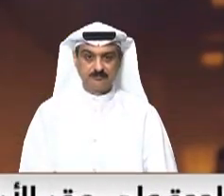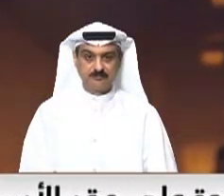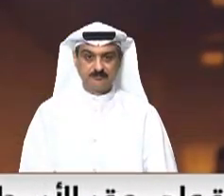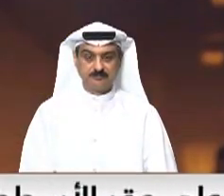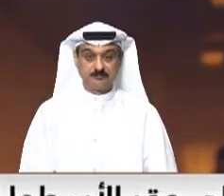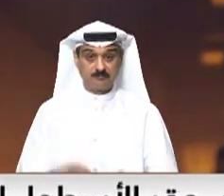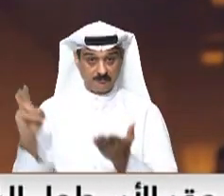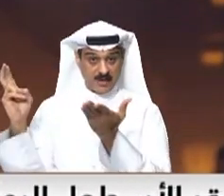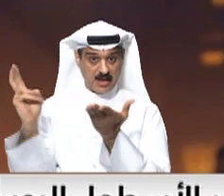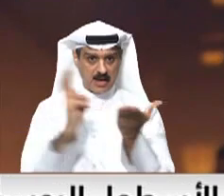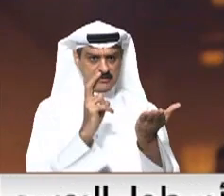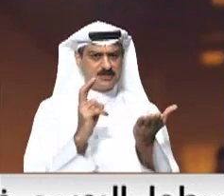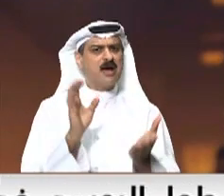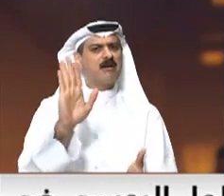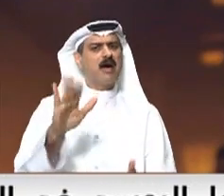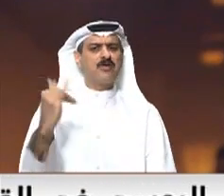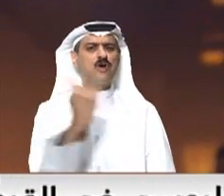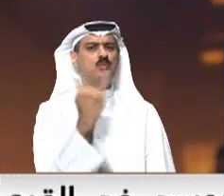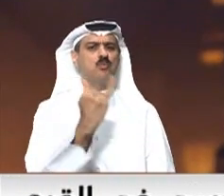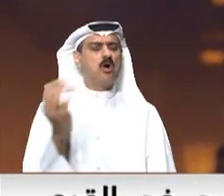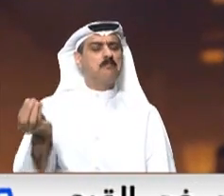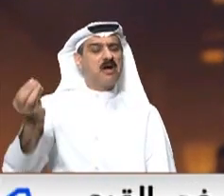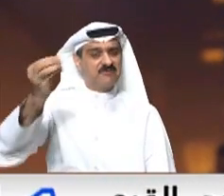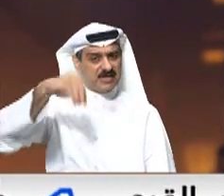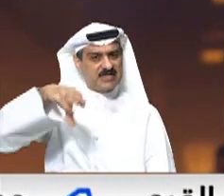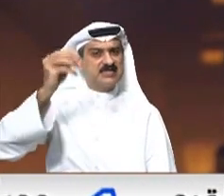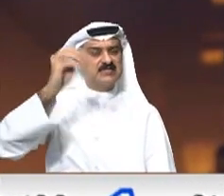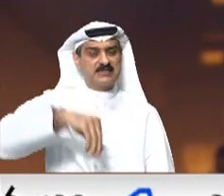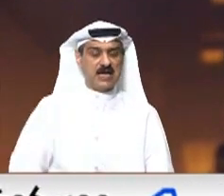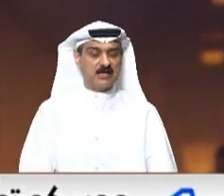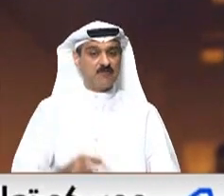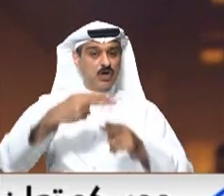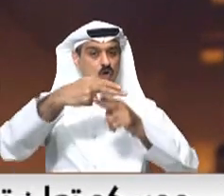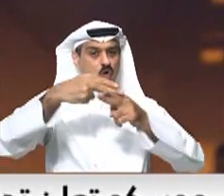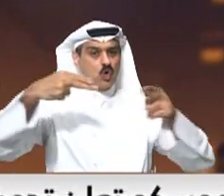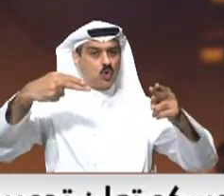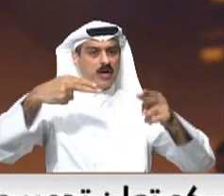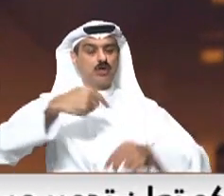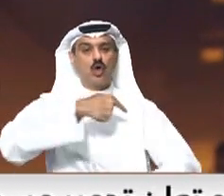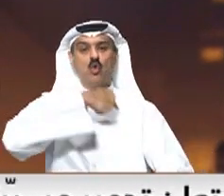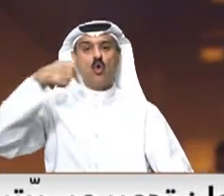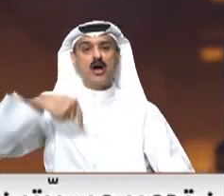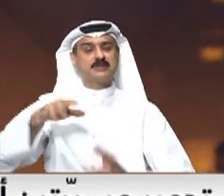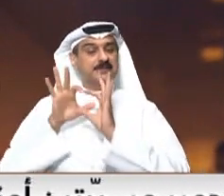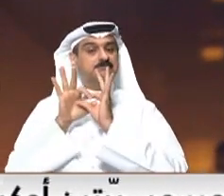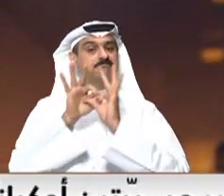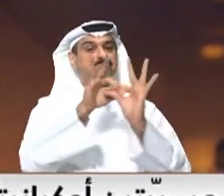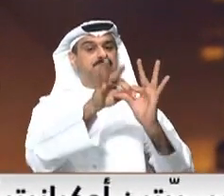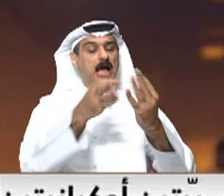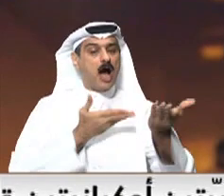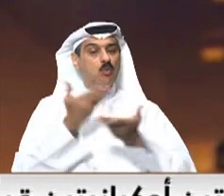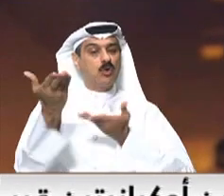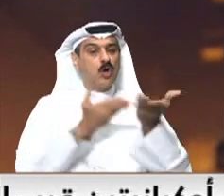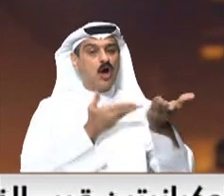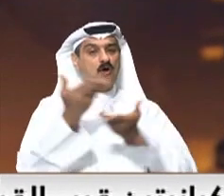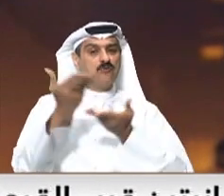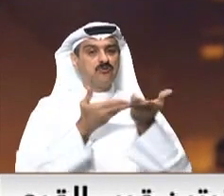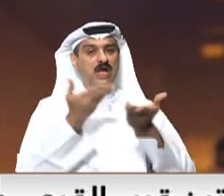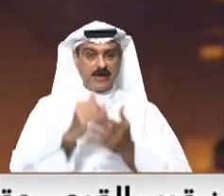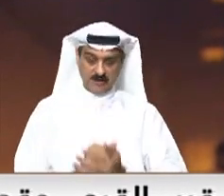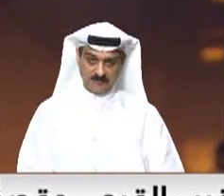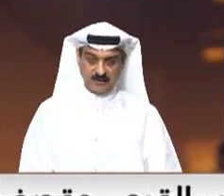الزيارة هذه أضافت الكثير بالنسبة للعلاقة الصينية الكويتية وفيما يتعلق بالاتفاقيات بوجهها بشكل